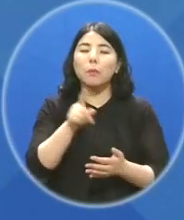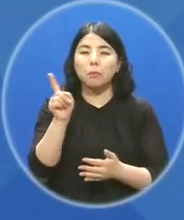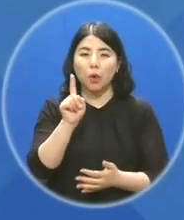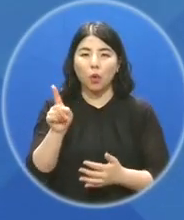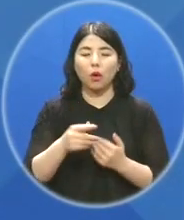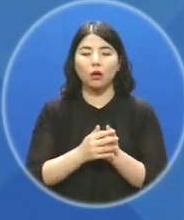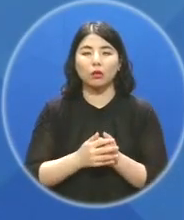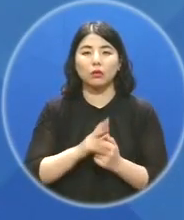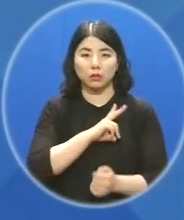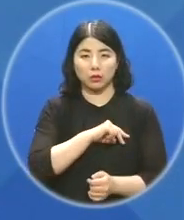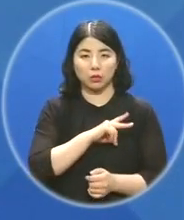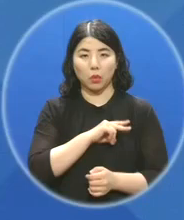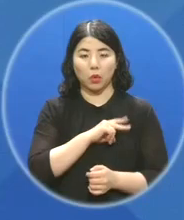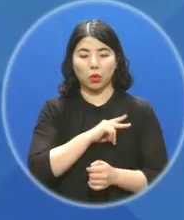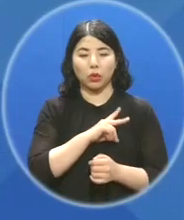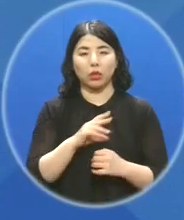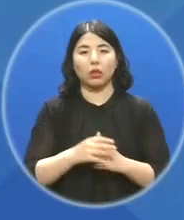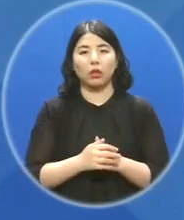의원들이